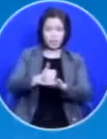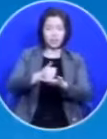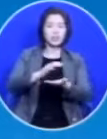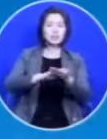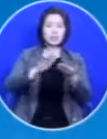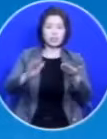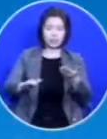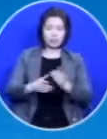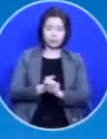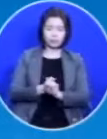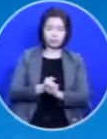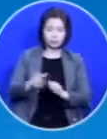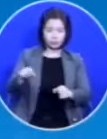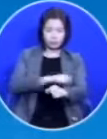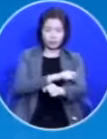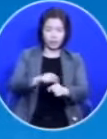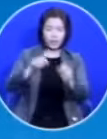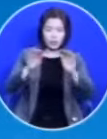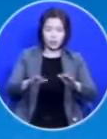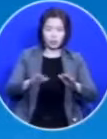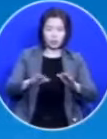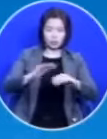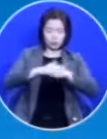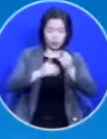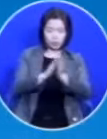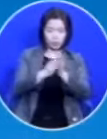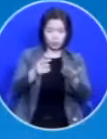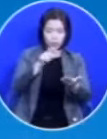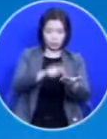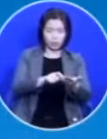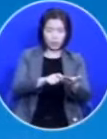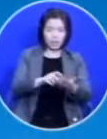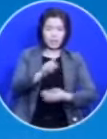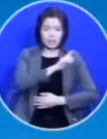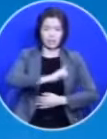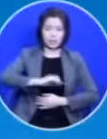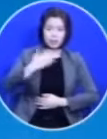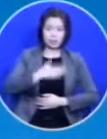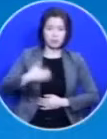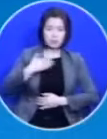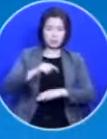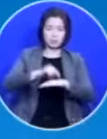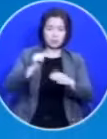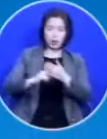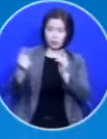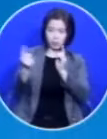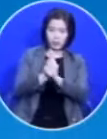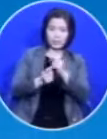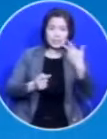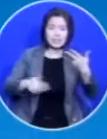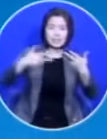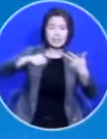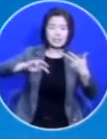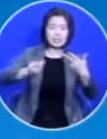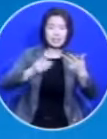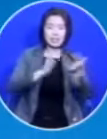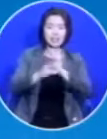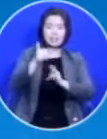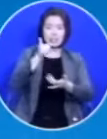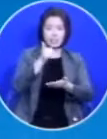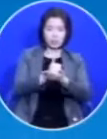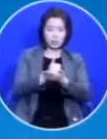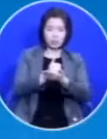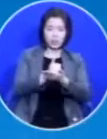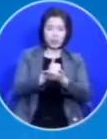대제사장이 특히 오늘 본문에서 가장 우리 마음에 와닿는 구절이 7절 말씀인데 예수님께서 육체에